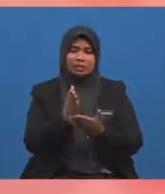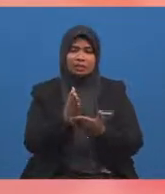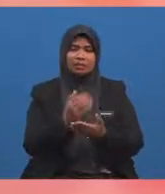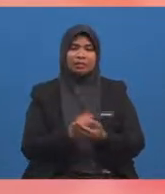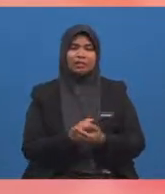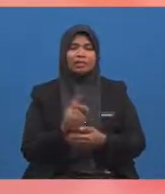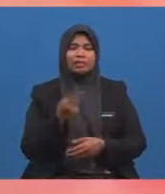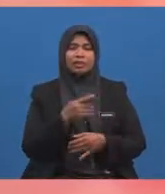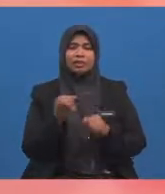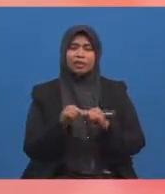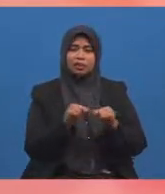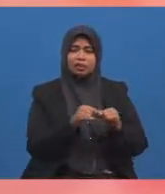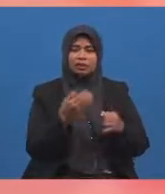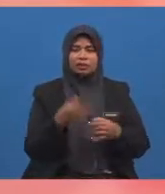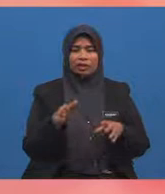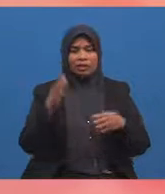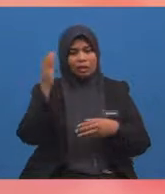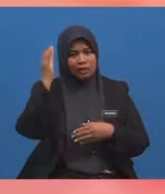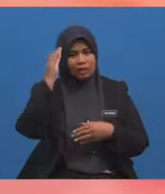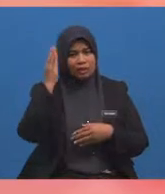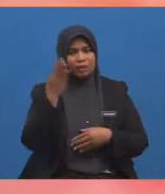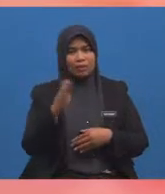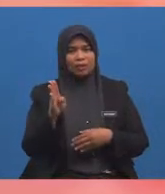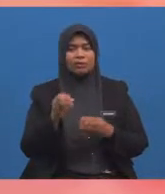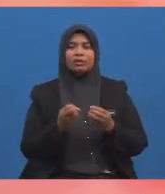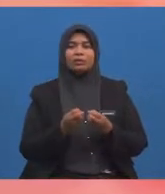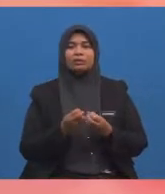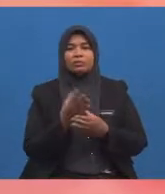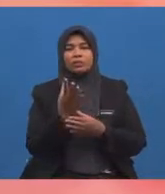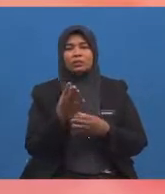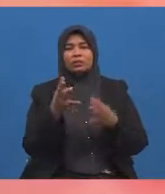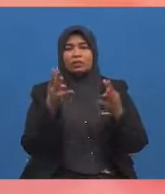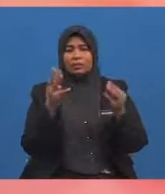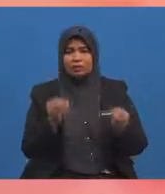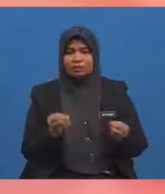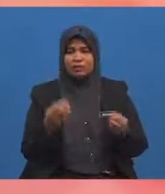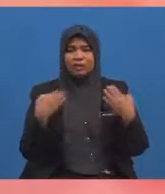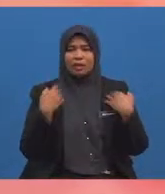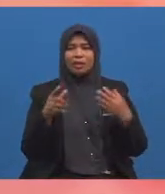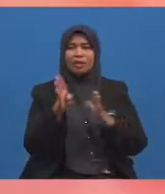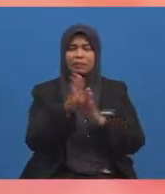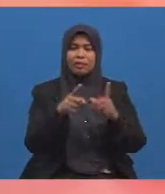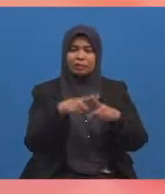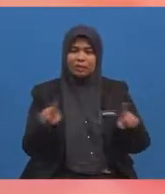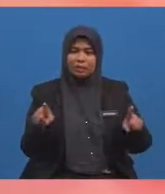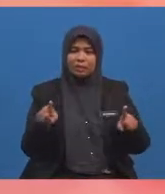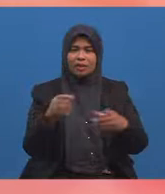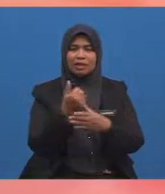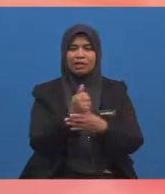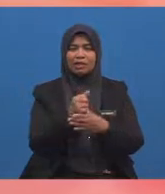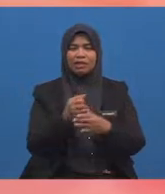Seterusnya, kita juga telah tahu bahawa tumbesaran manusia adalah